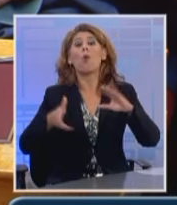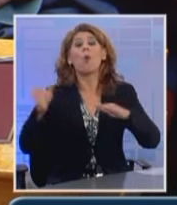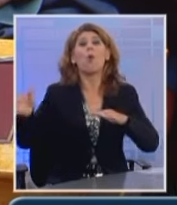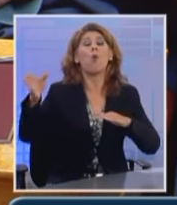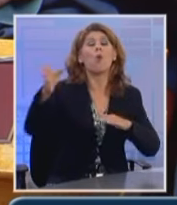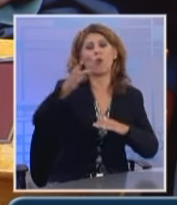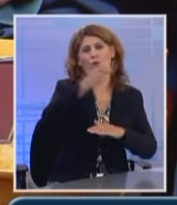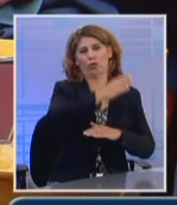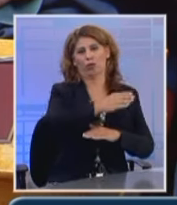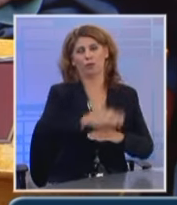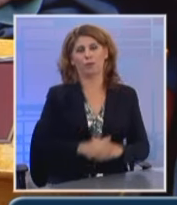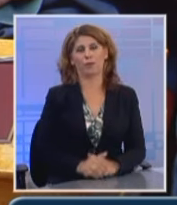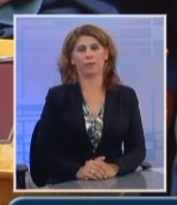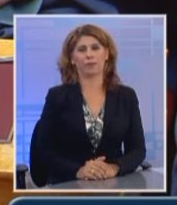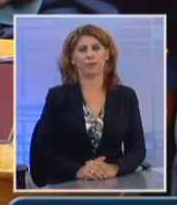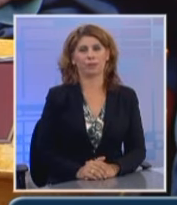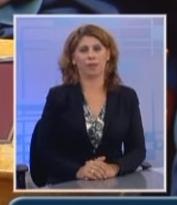Κυρίες και κύριοι,